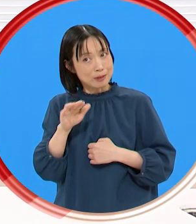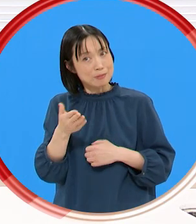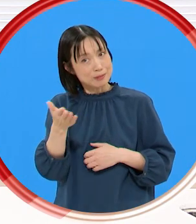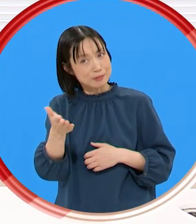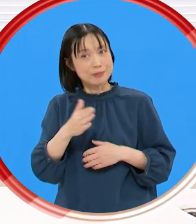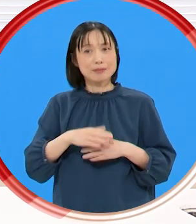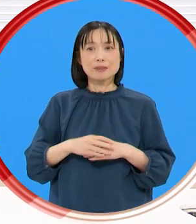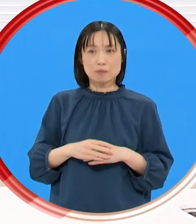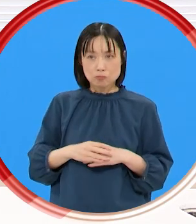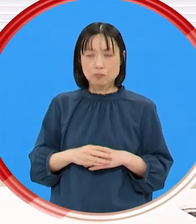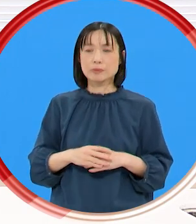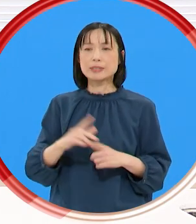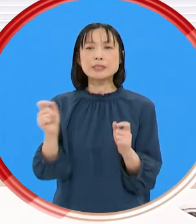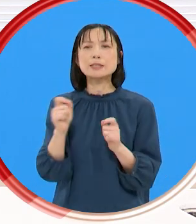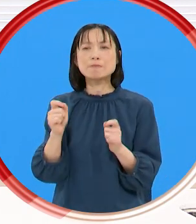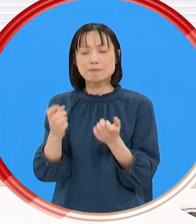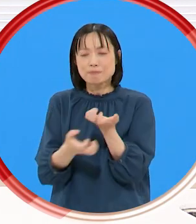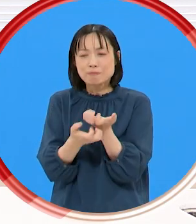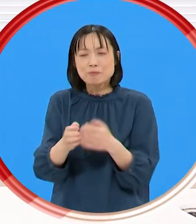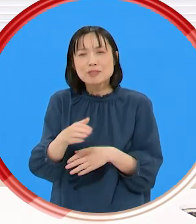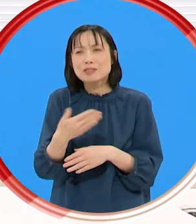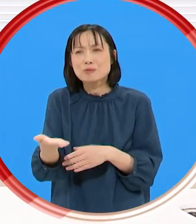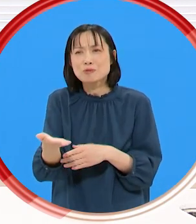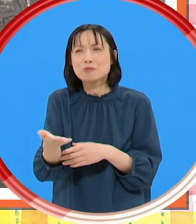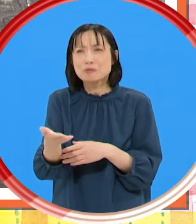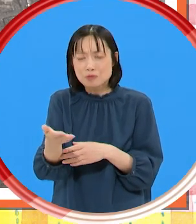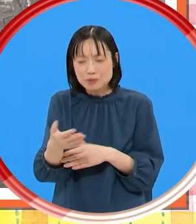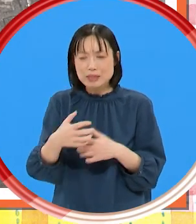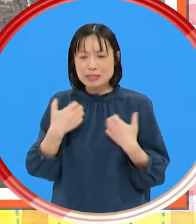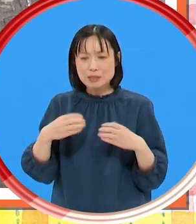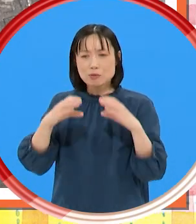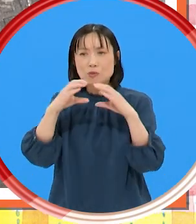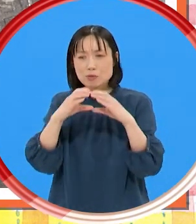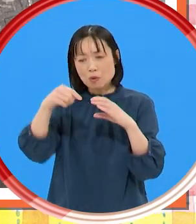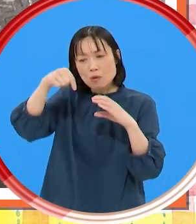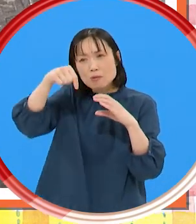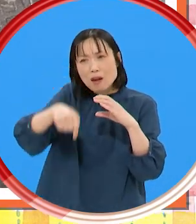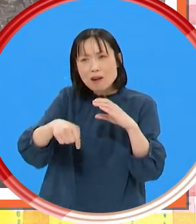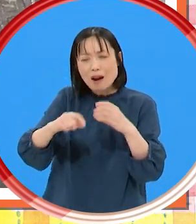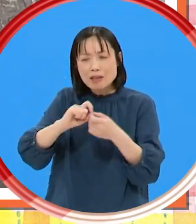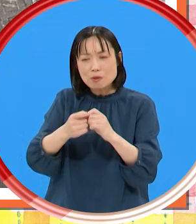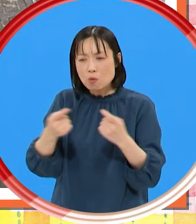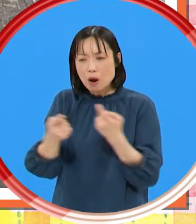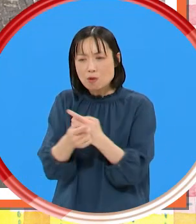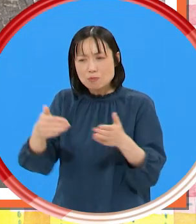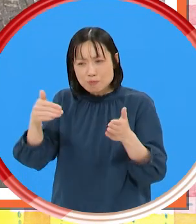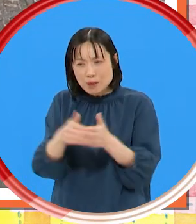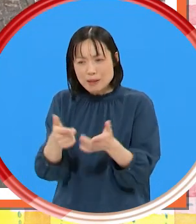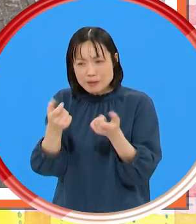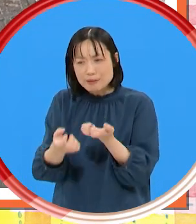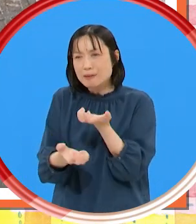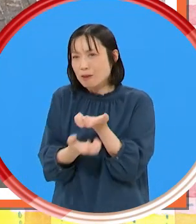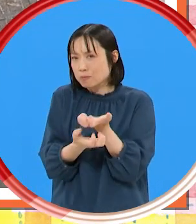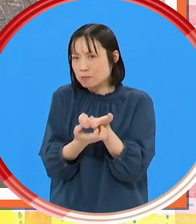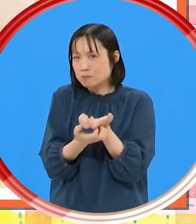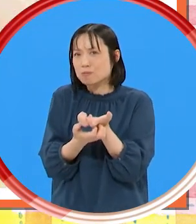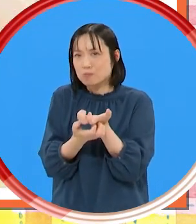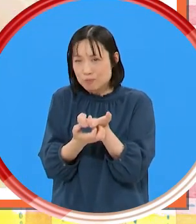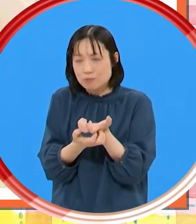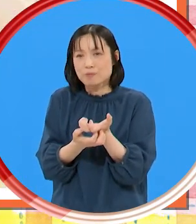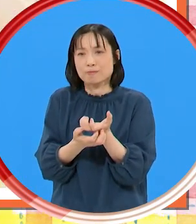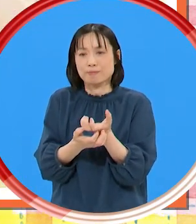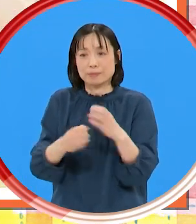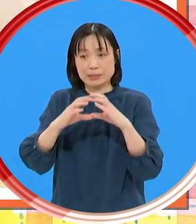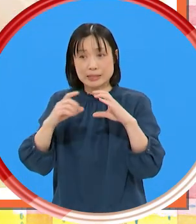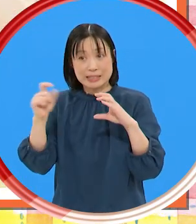か？ カンピロバクターは熱に弱いので、肉の中心部の色が変わるまでしっかり加熱することです。菌